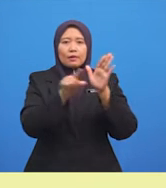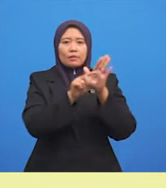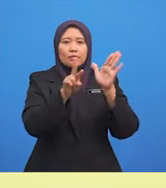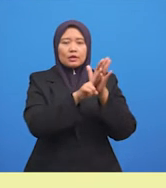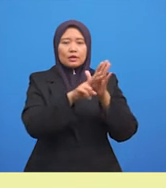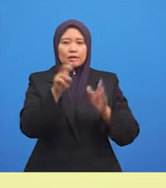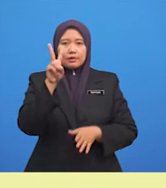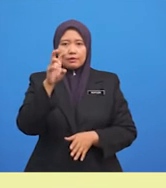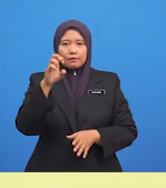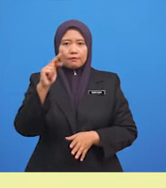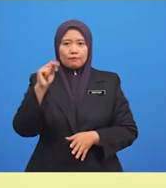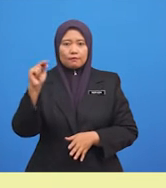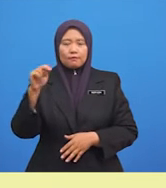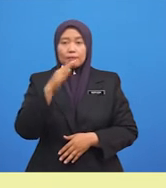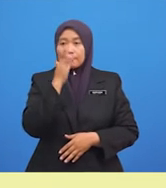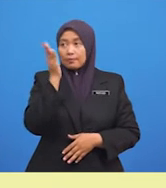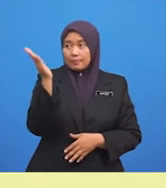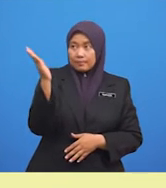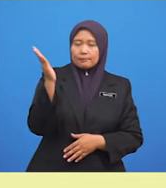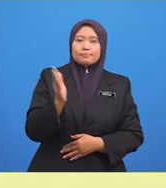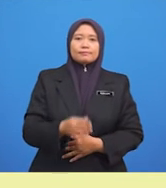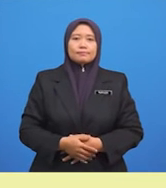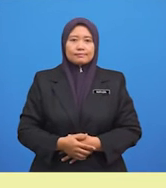Van berdasarkan set tersebut.